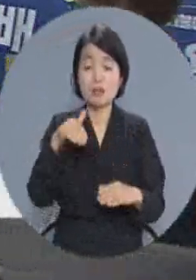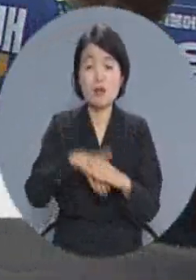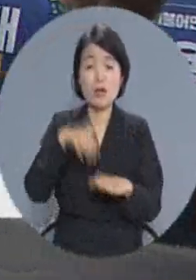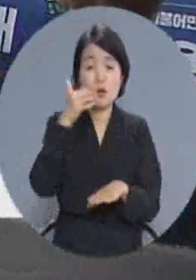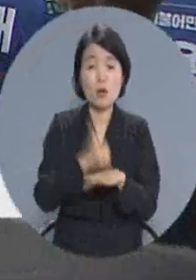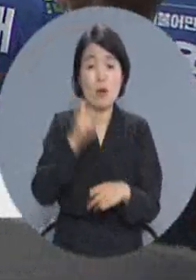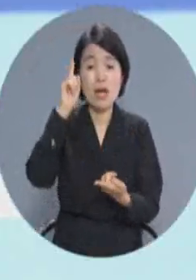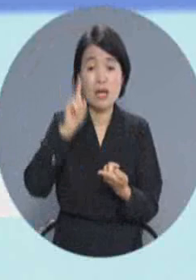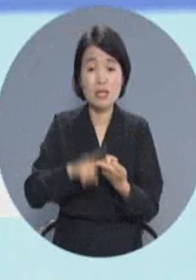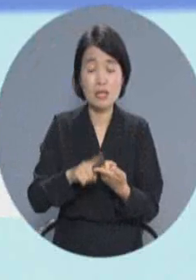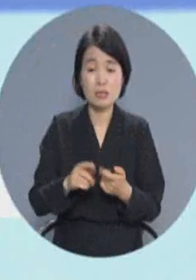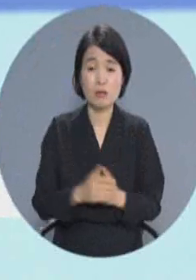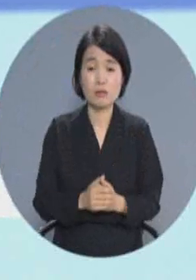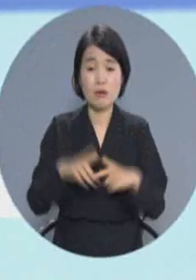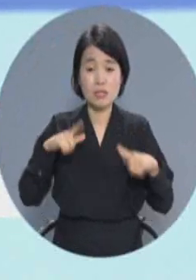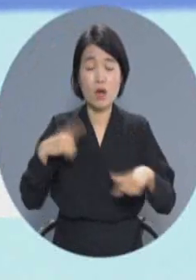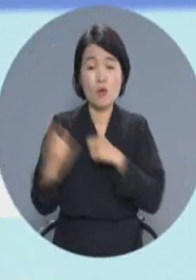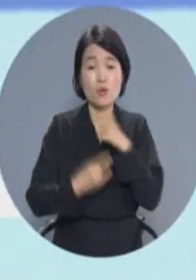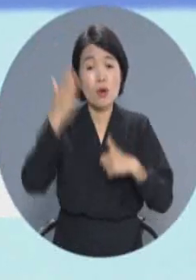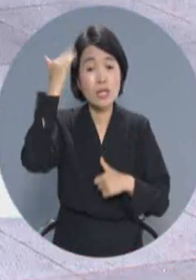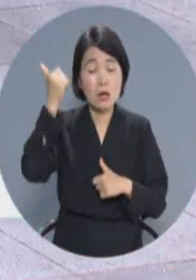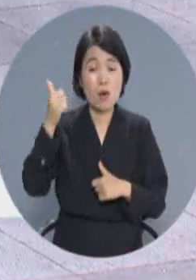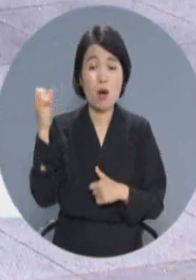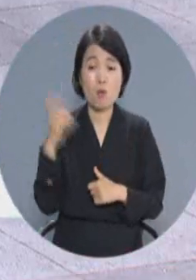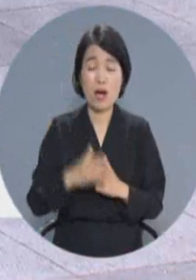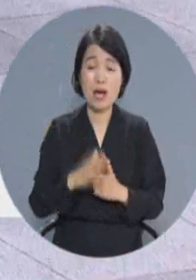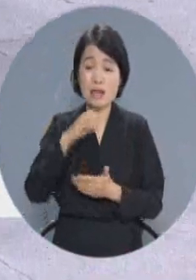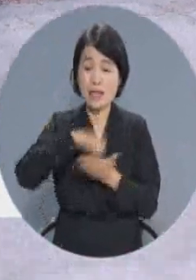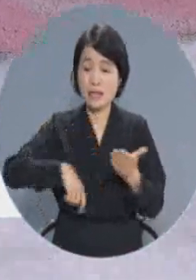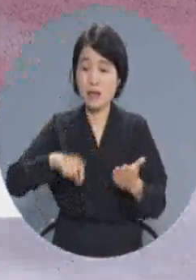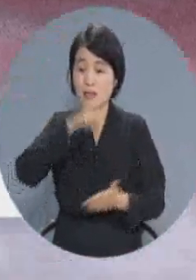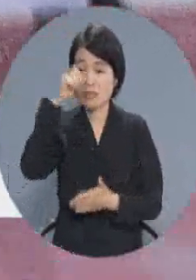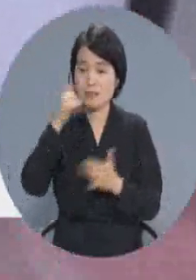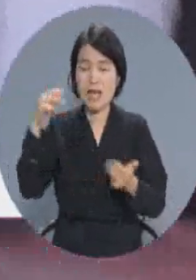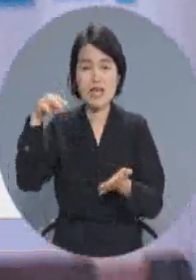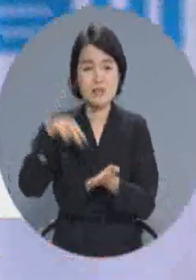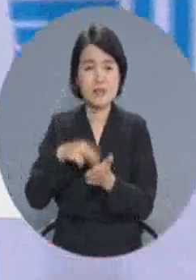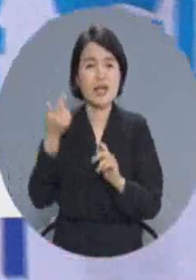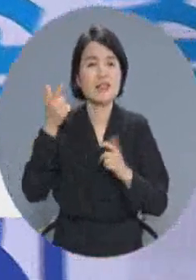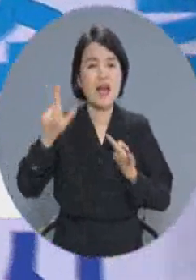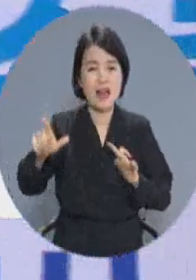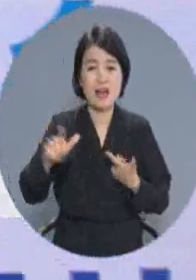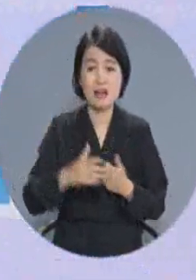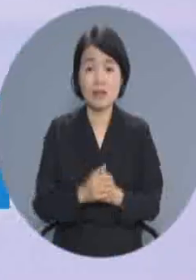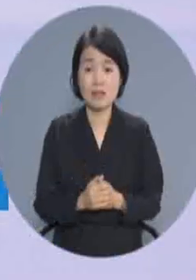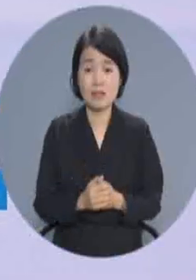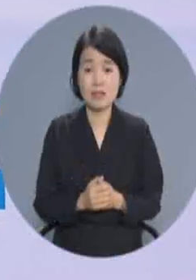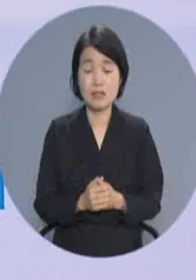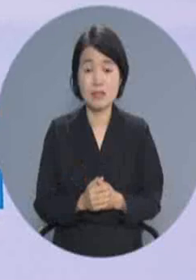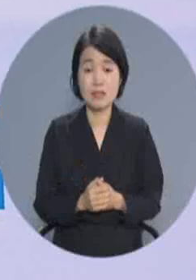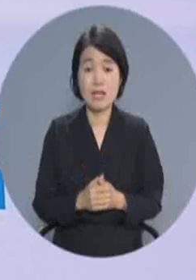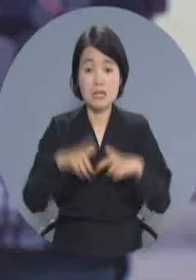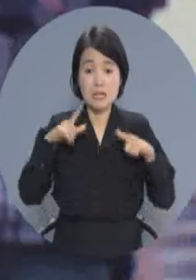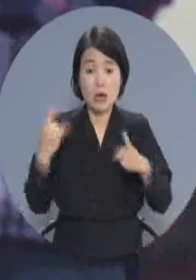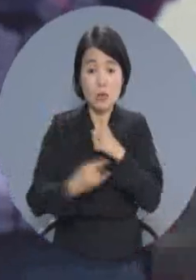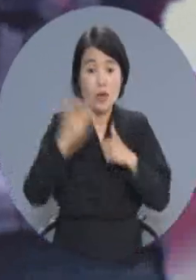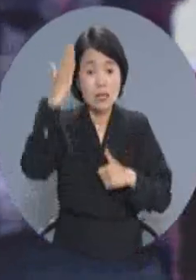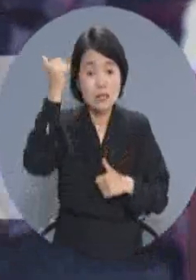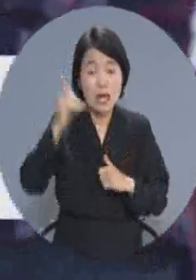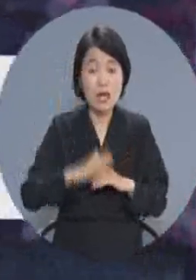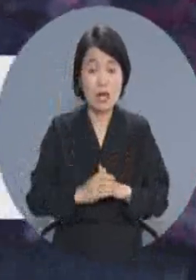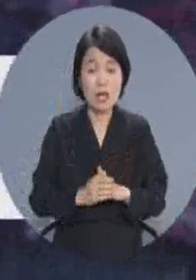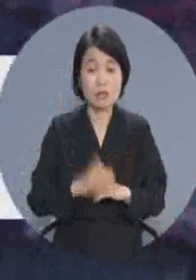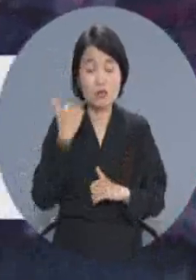결과에 대해서도 당 지역위원회의 수장과 탈당 당선자의 시각은 크게 엇갈렸습니다. 지역위원장들,